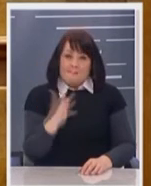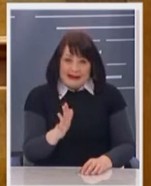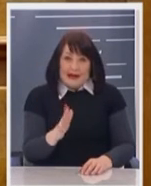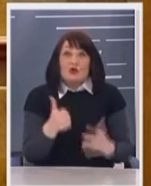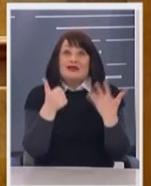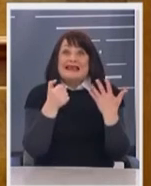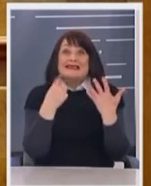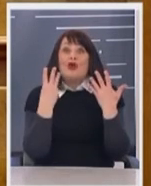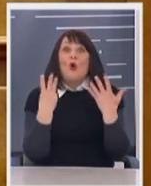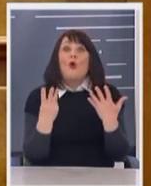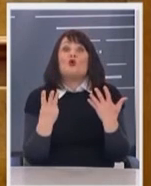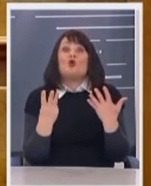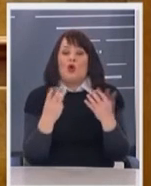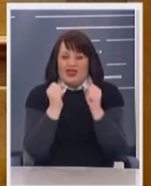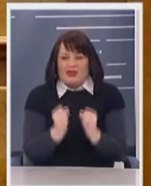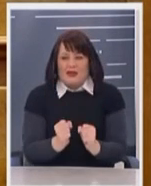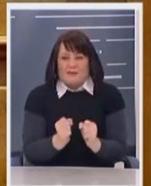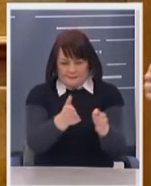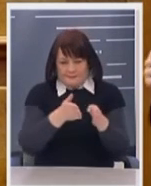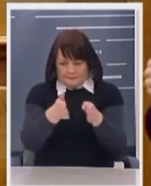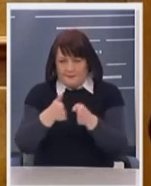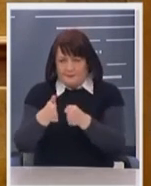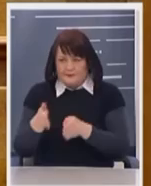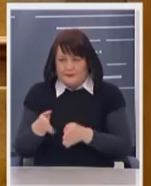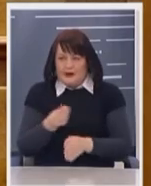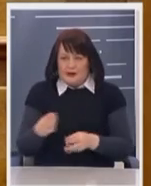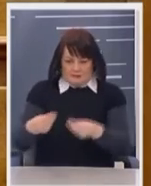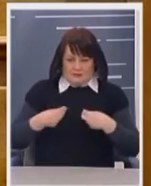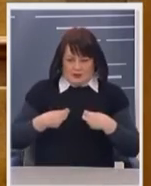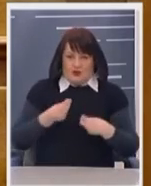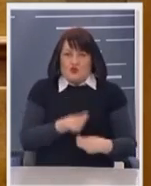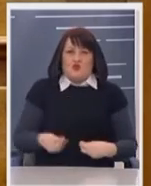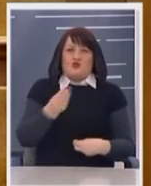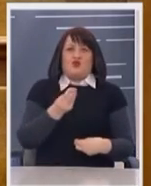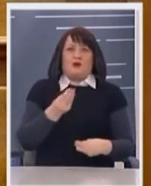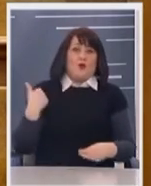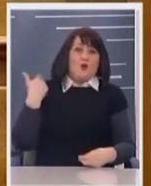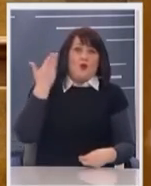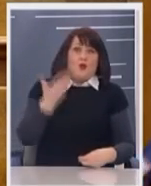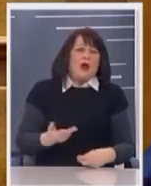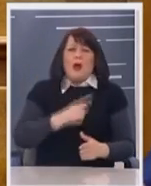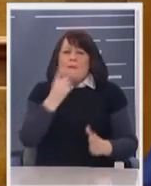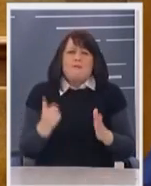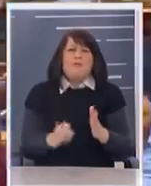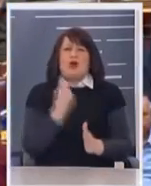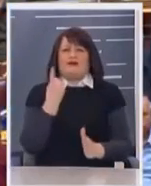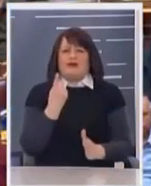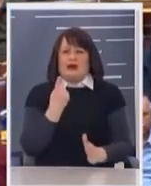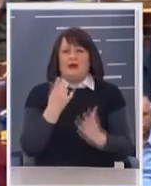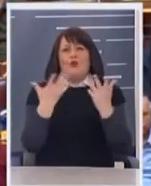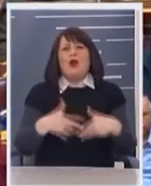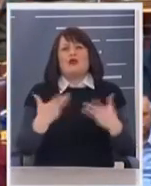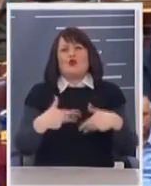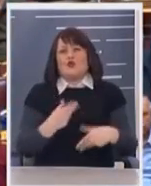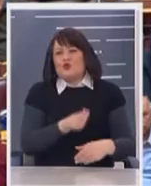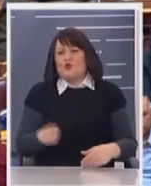568. Όχι μόνο περισσότερες που παραλάβαμε, περισσότερες από όσες είχαμε ποτέ σε λειτουργία στο Εθνικό Σύστημα